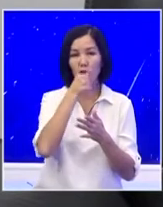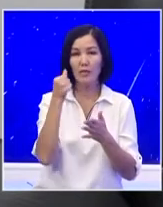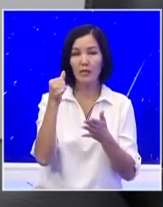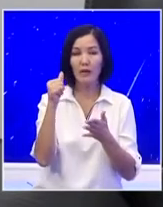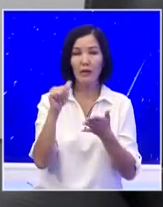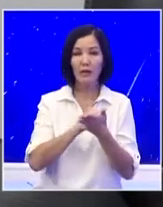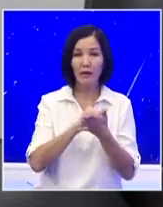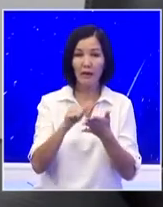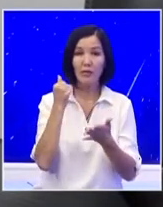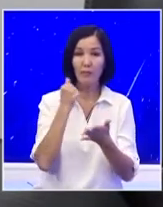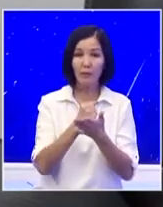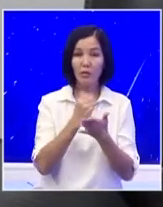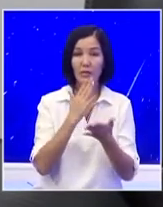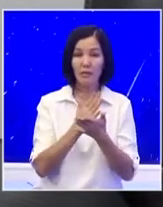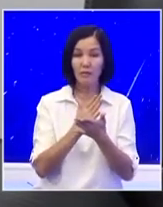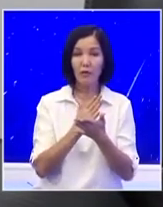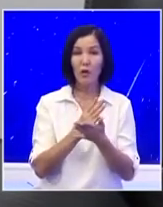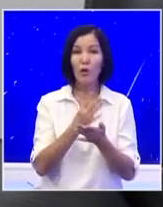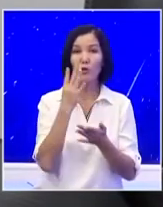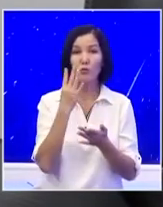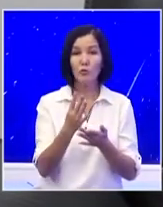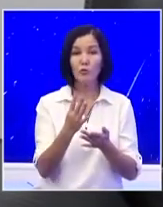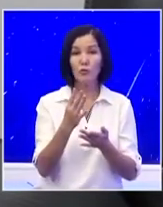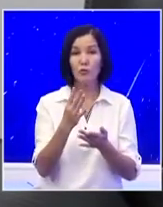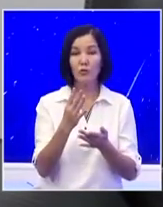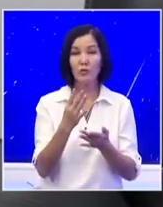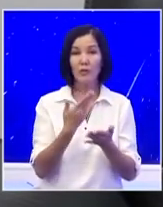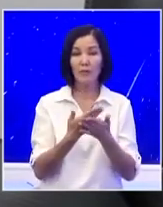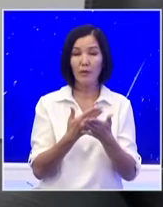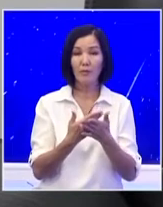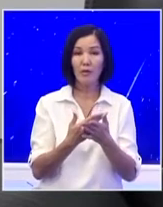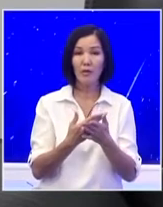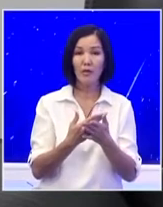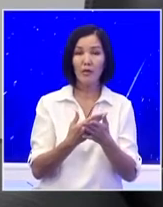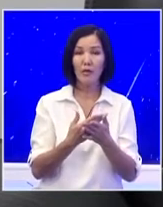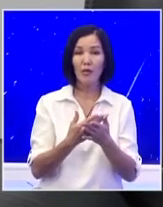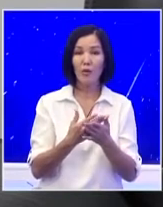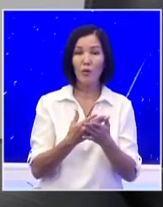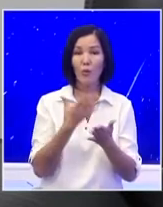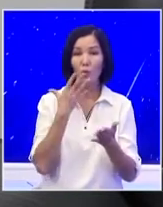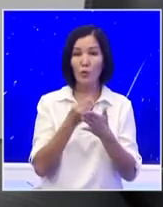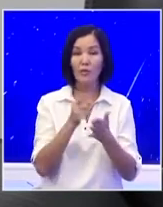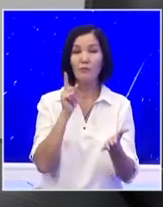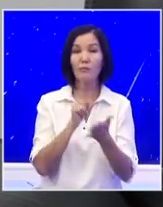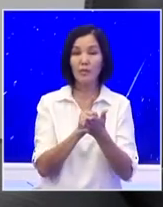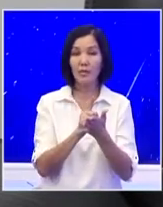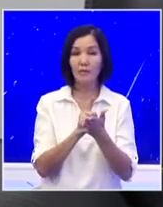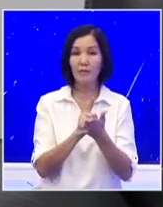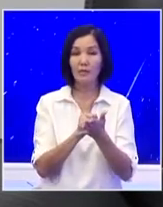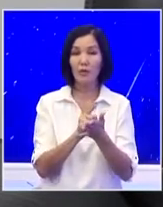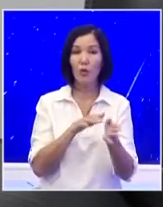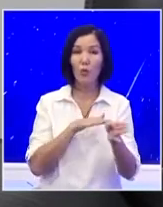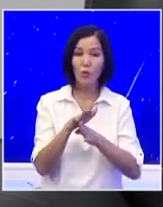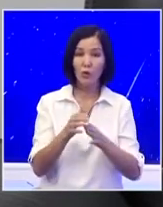деп. 2 жылдан кейін, 4 жылдан кейін оның егер төбесі шығып кететін болса, біз барлық міндетті түрде барып, біз оны жасап беруге міндеттіміз.